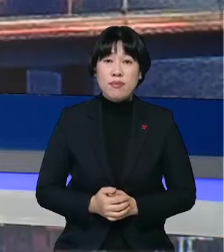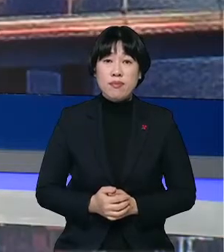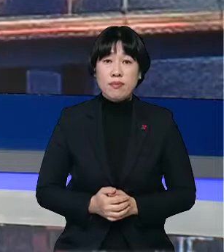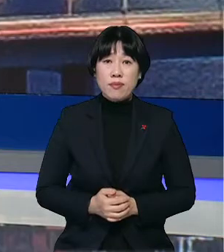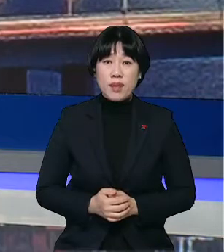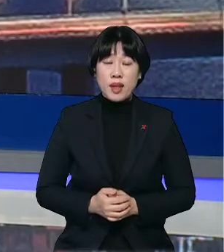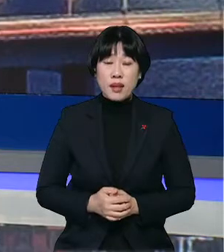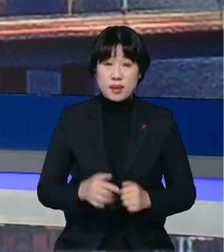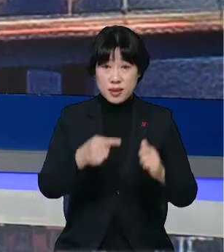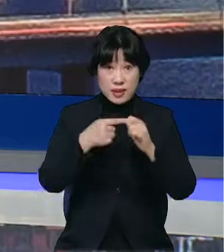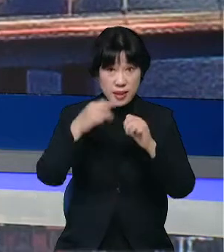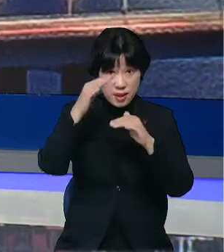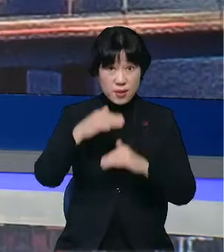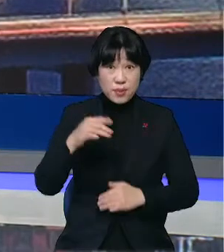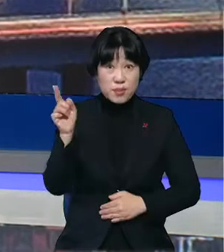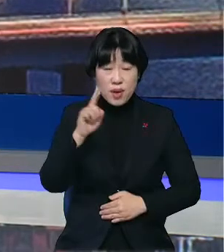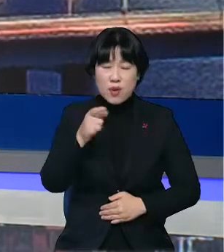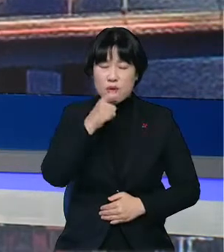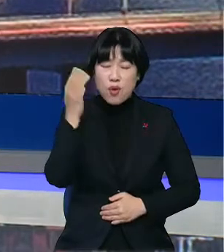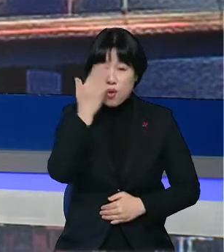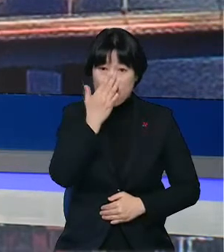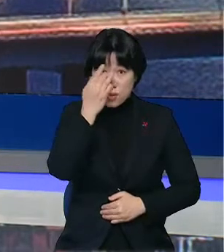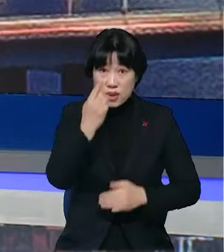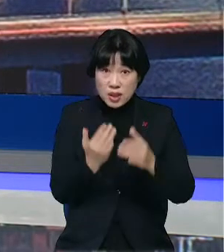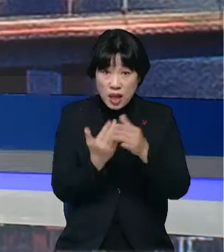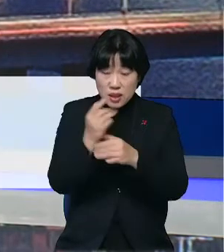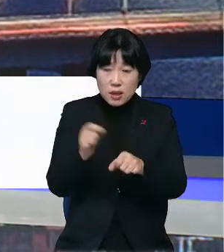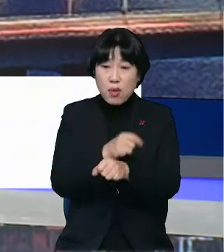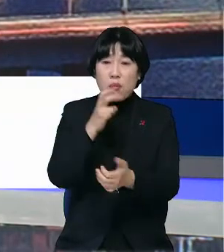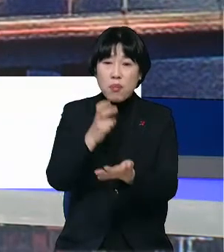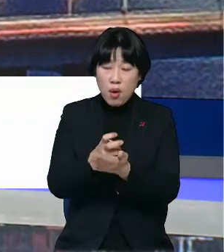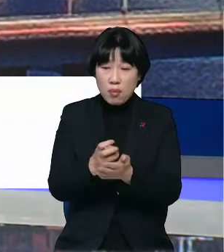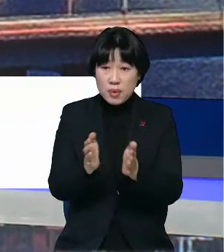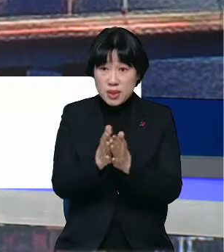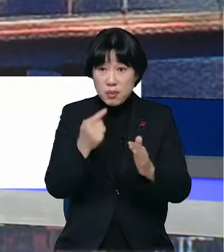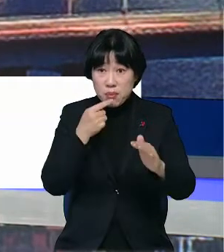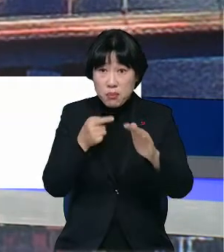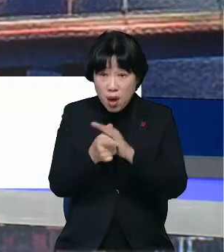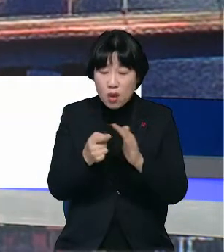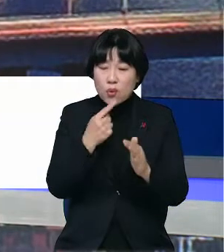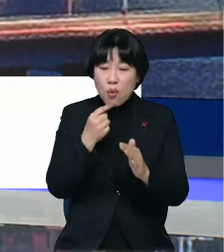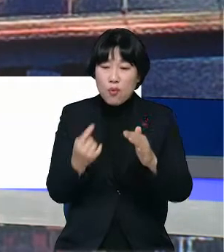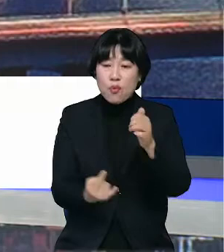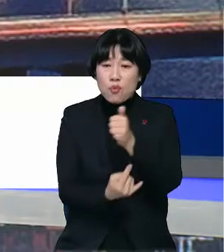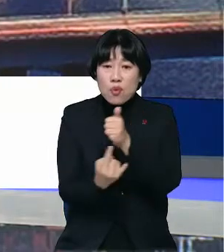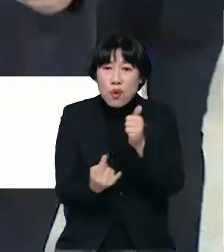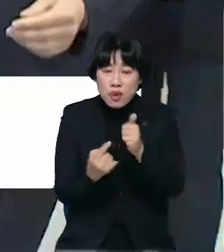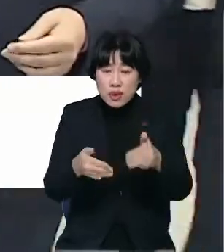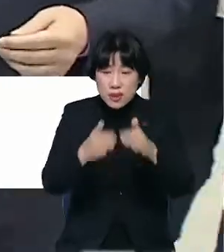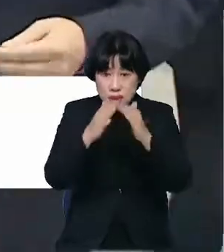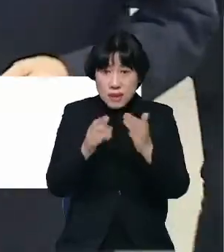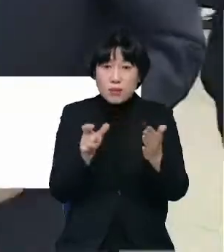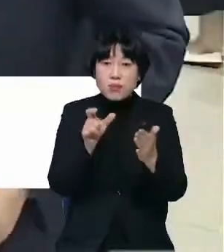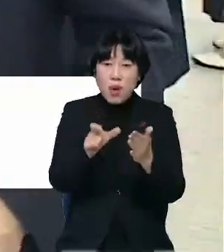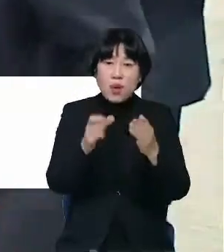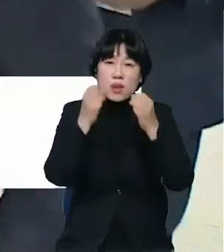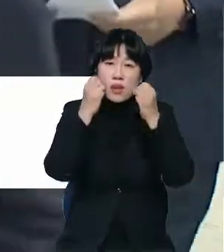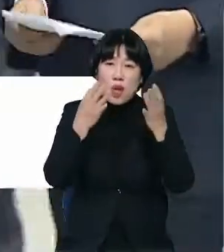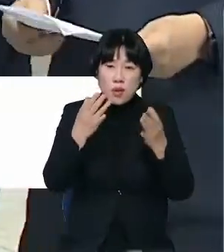첫 소식입니다 여순사건 특별법 시행 격에 소연의 설치 규정이 신설 될 전망입니다